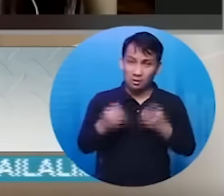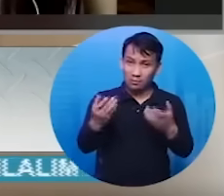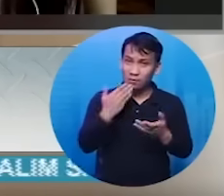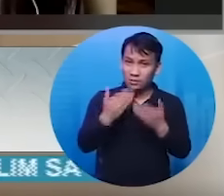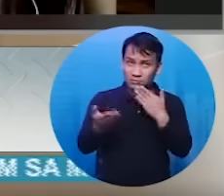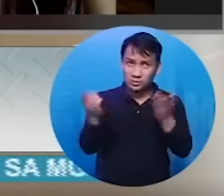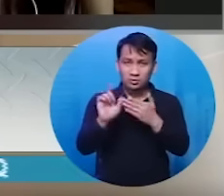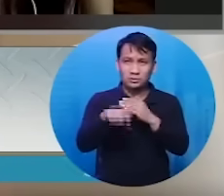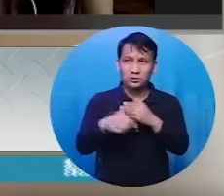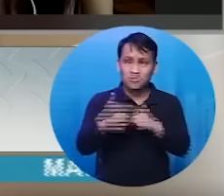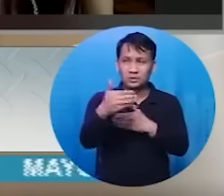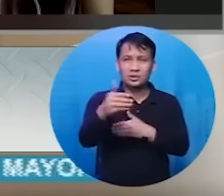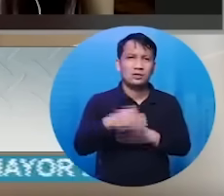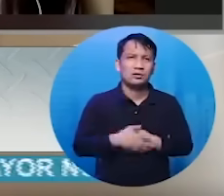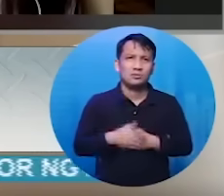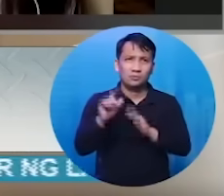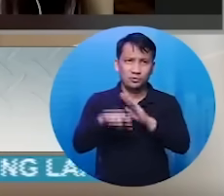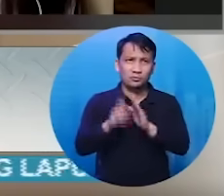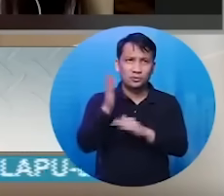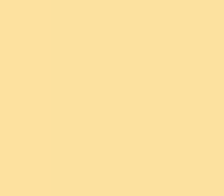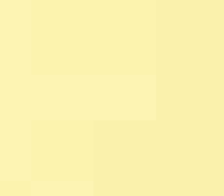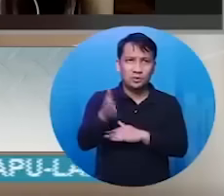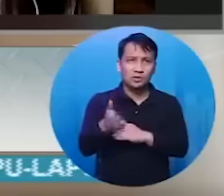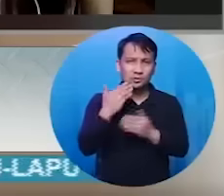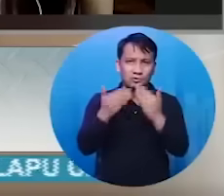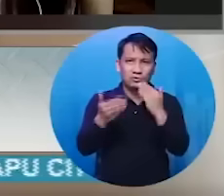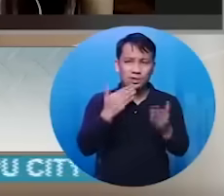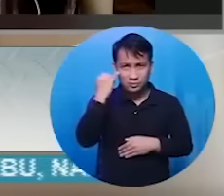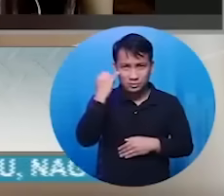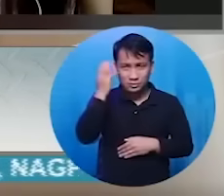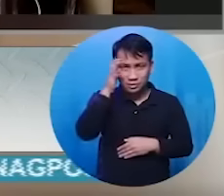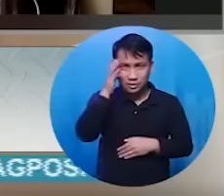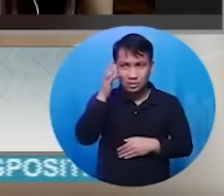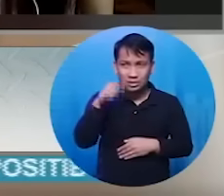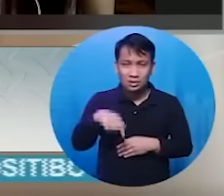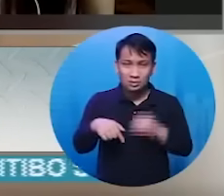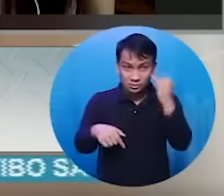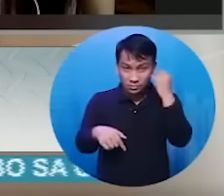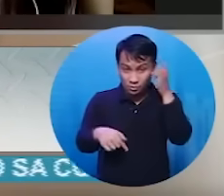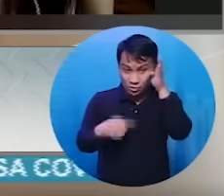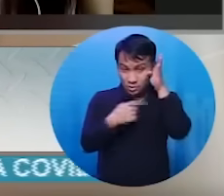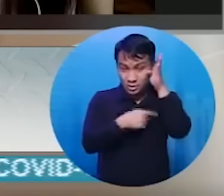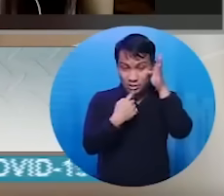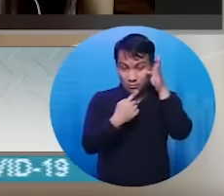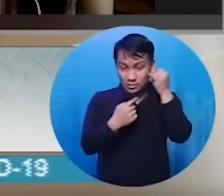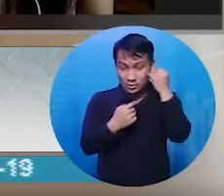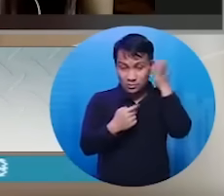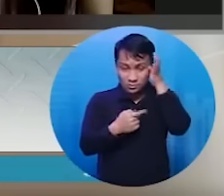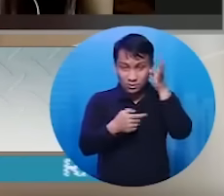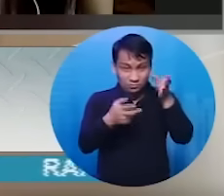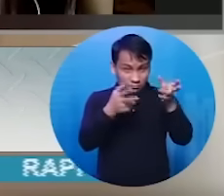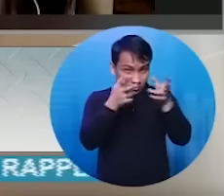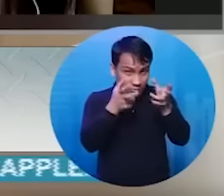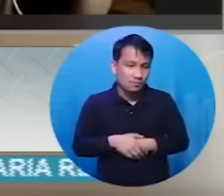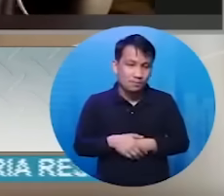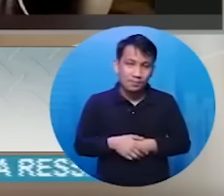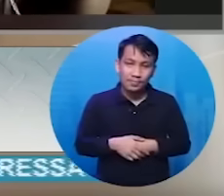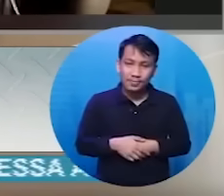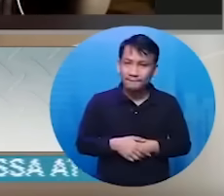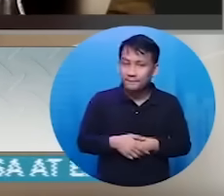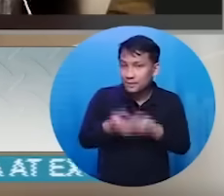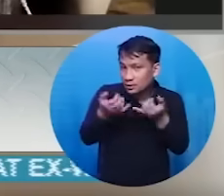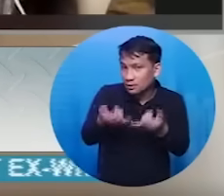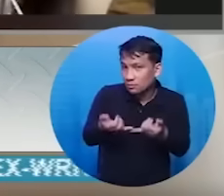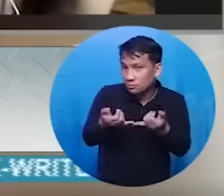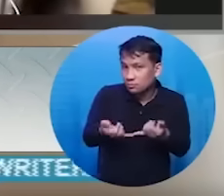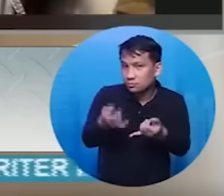po kami mamaya dyan, Sarge. Sige po, sir. Thank you po. Jimboy, ito ang masasabi ko, Jimboy. Makinig ka na mabuti, ha. Makinig ka. Habang